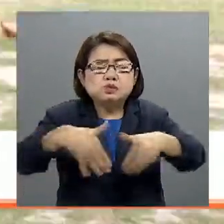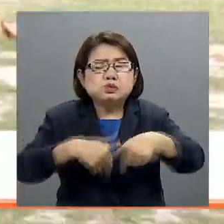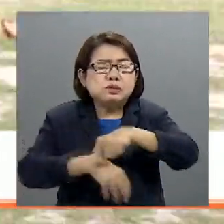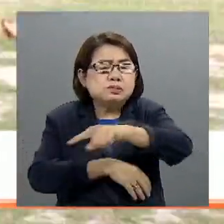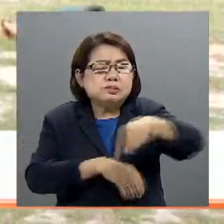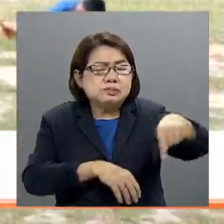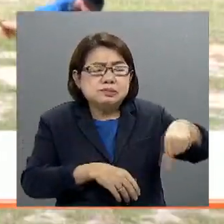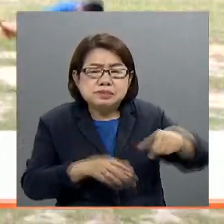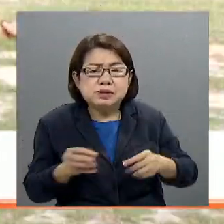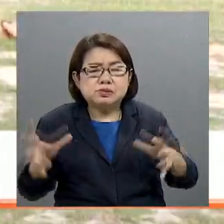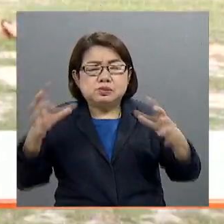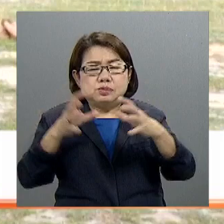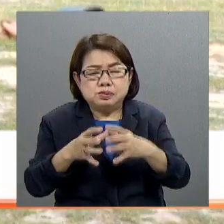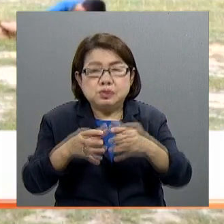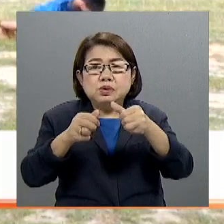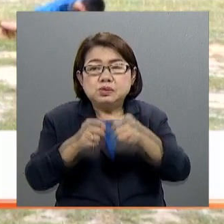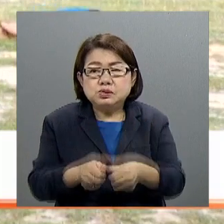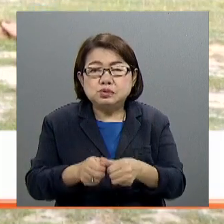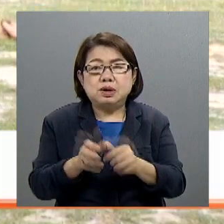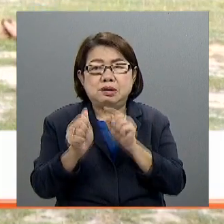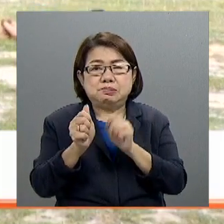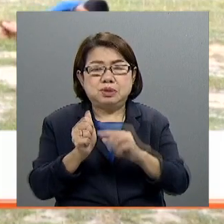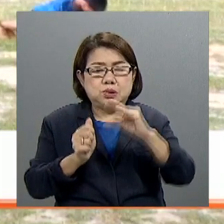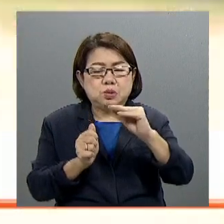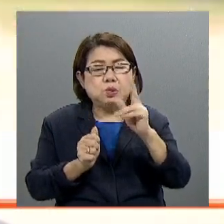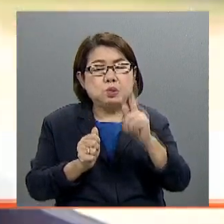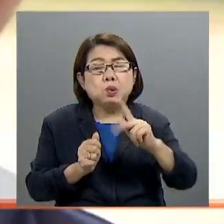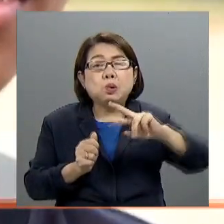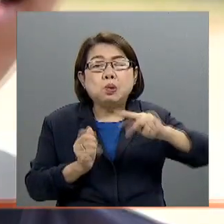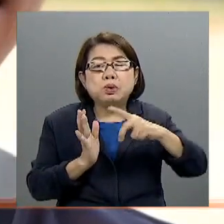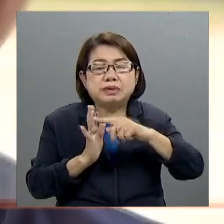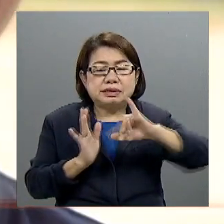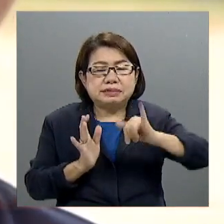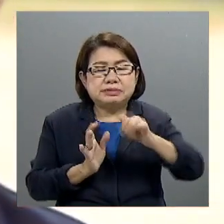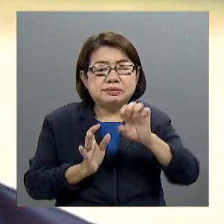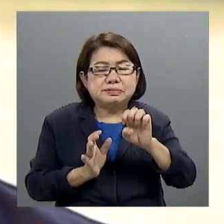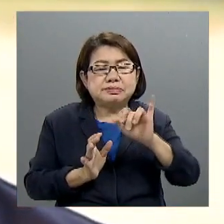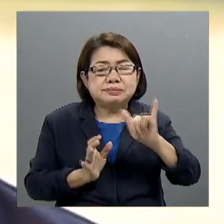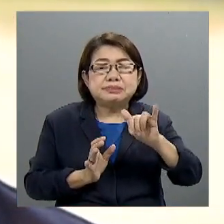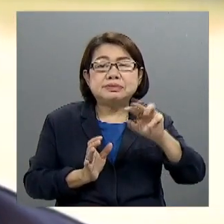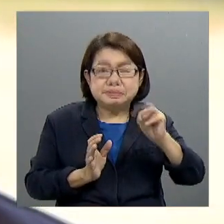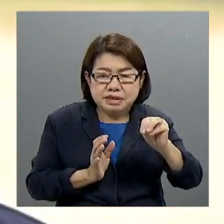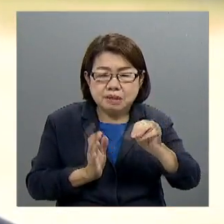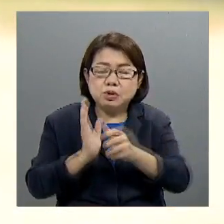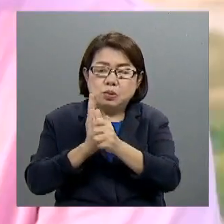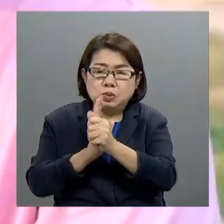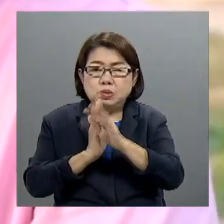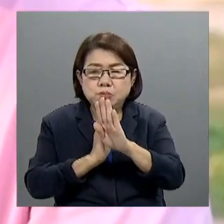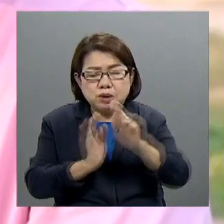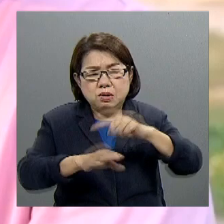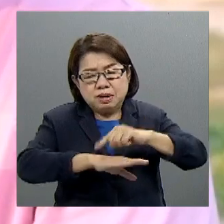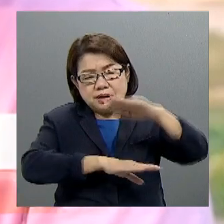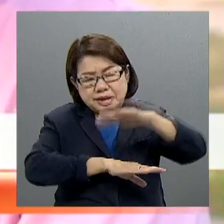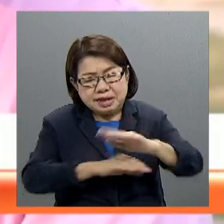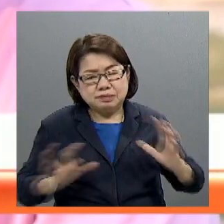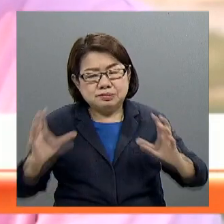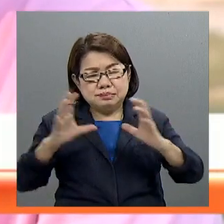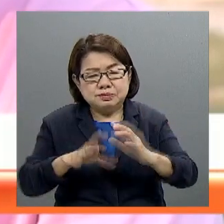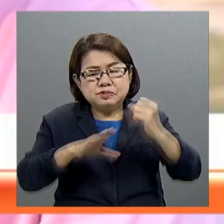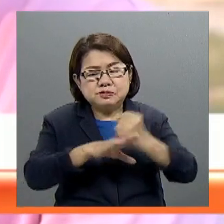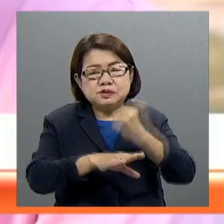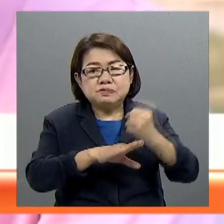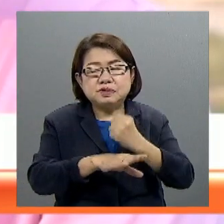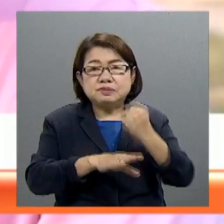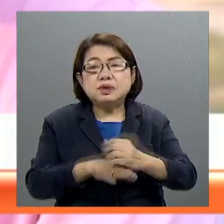อำเภอโขงเจียมจังหวัดอุบลราชธานีใช้เวลาทุกๆเย็นออกมาฝึกซ้อมร่วมกัน เวลาซ้อมก็คือตั้งแต่เวล